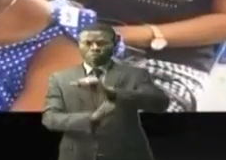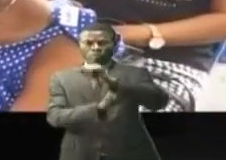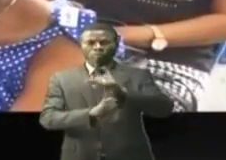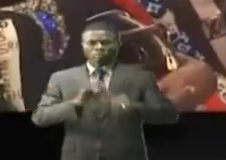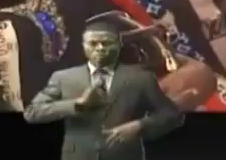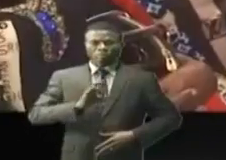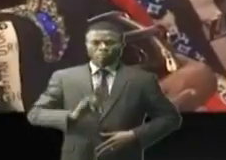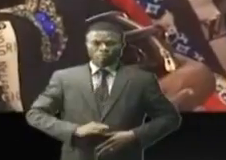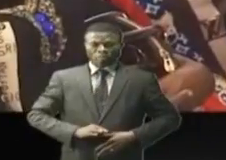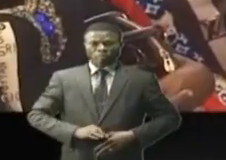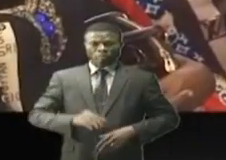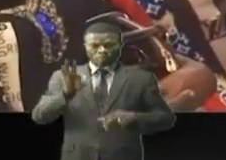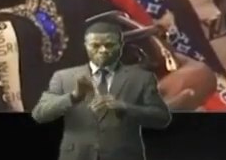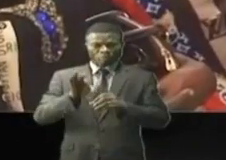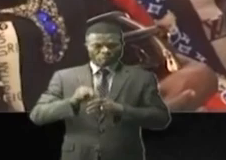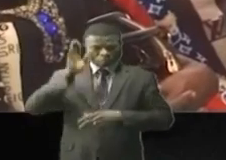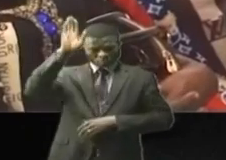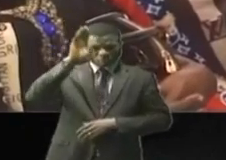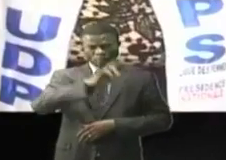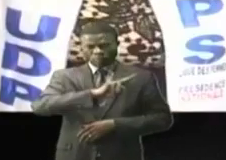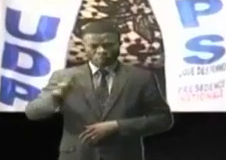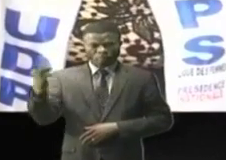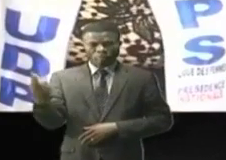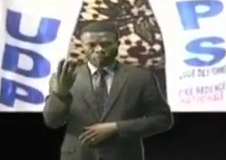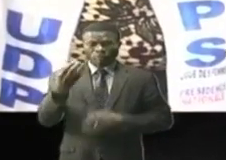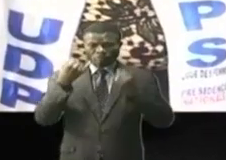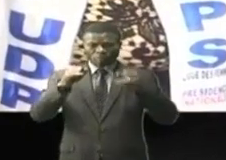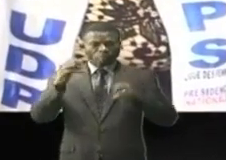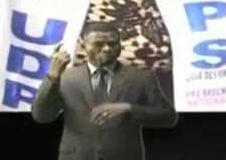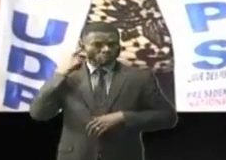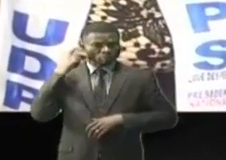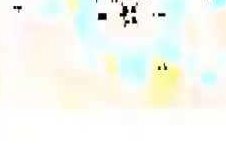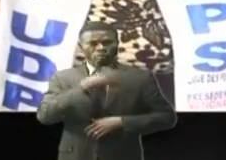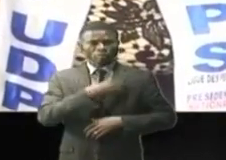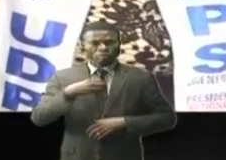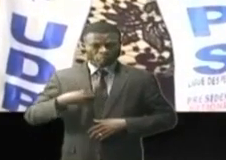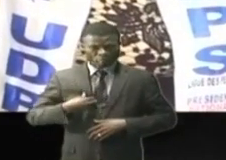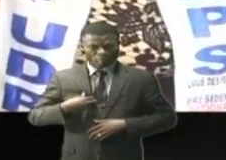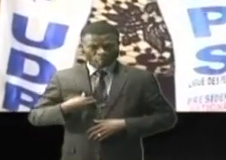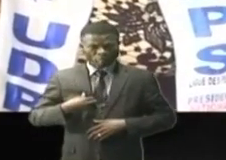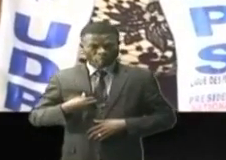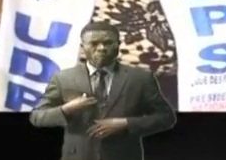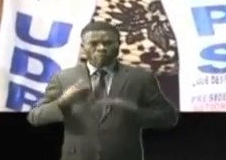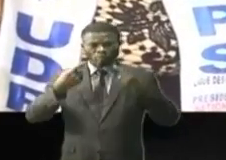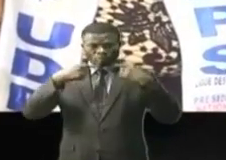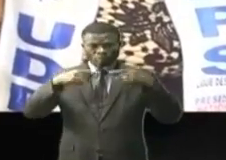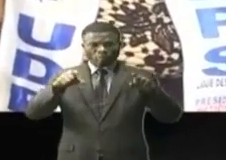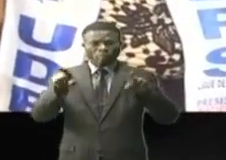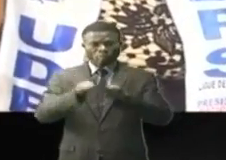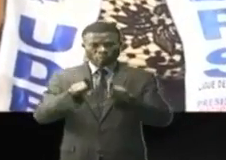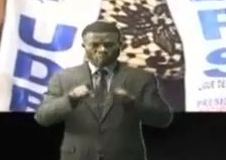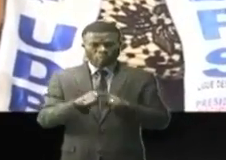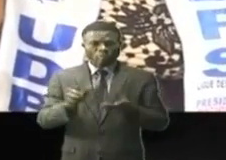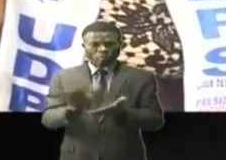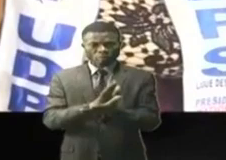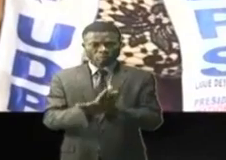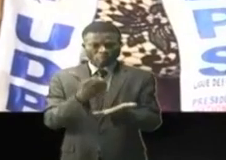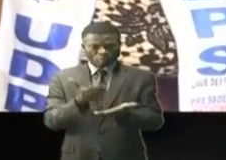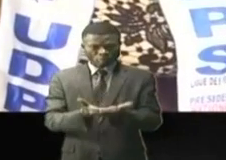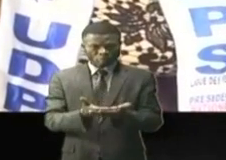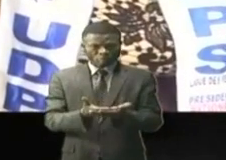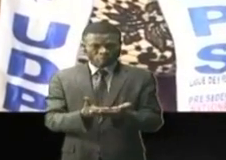l'État et de soutenir sa vision. Les informations que nous avons données aux mamans, on a préféré les mettre aussi sur papier,